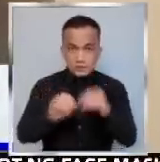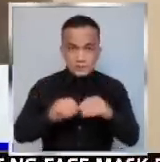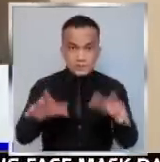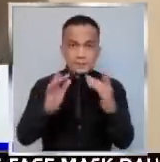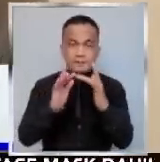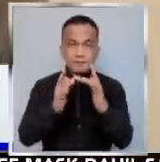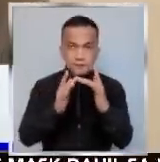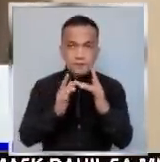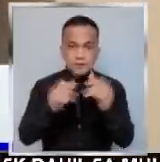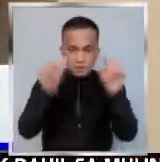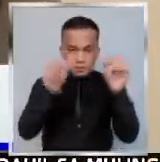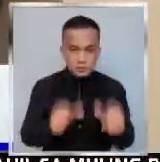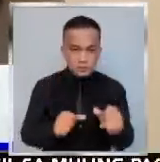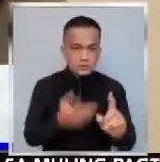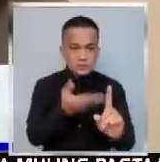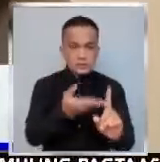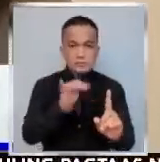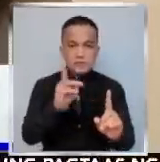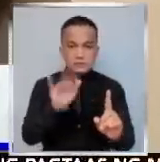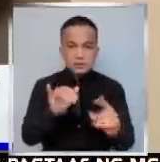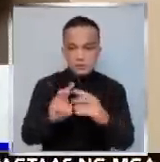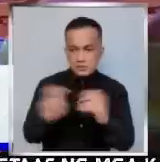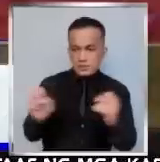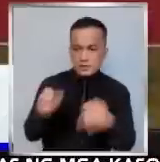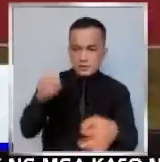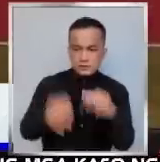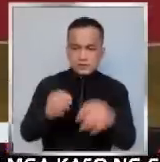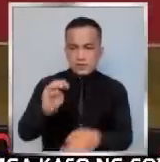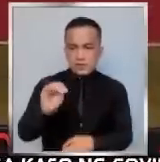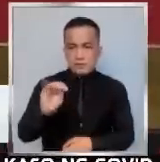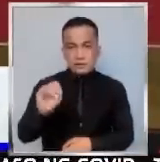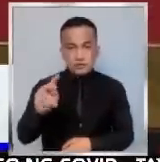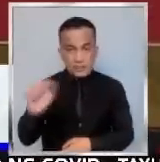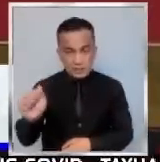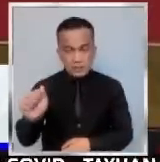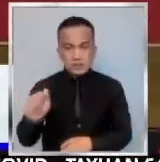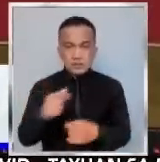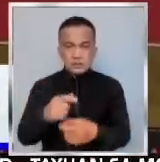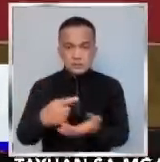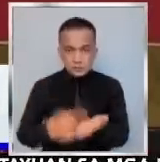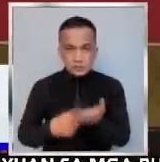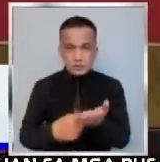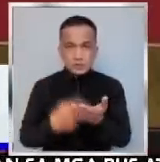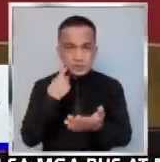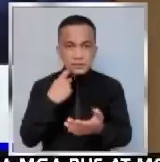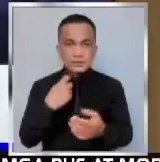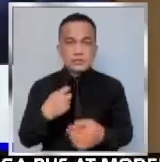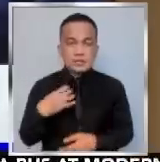mga post umano ni Badoy laban kay Judge Magdosa Malagar. Sa deliberasyon ng Kamara kanina sa budget ng